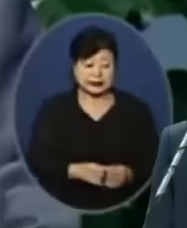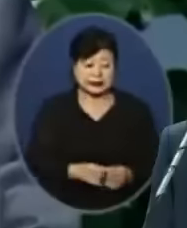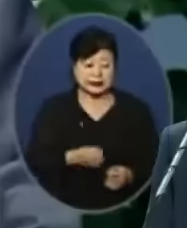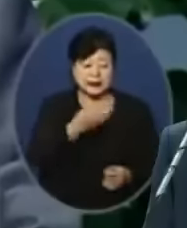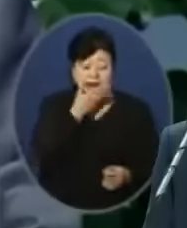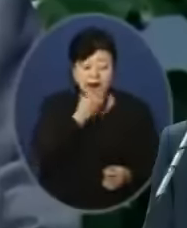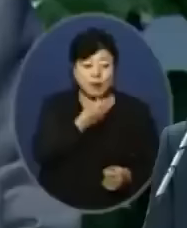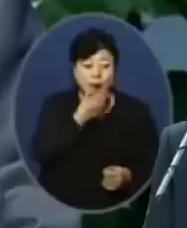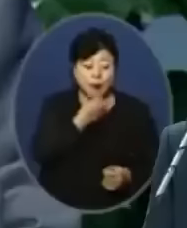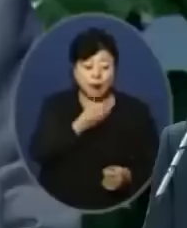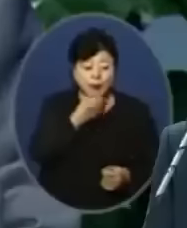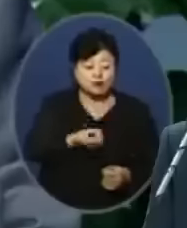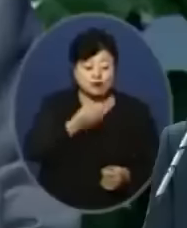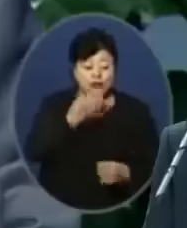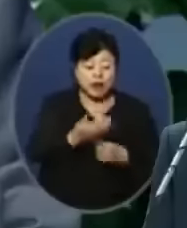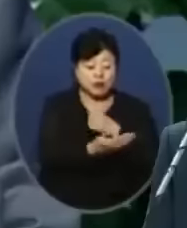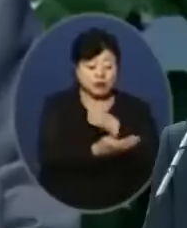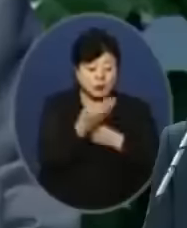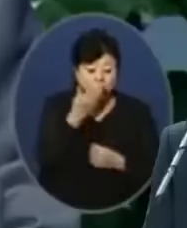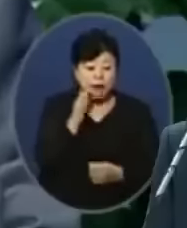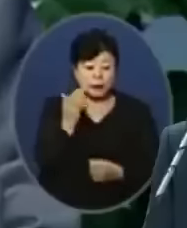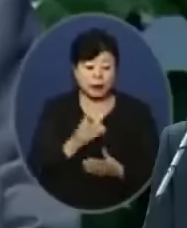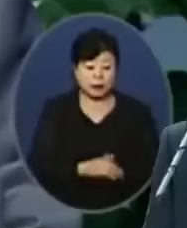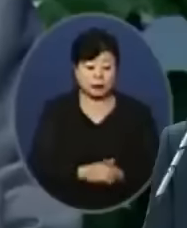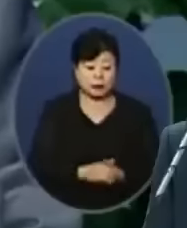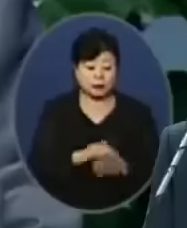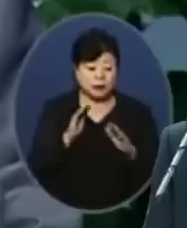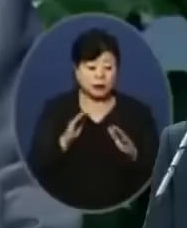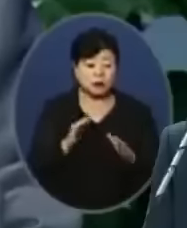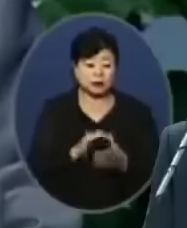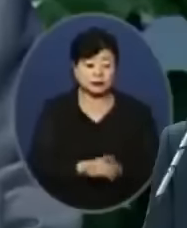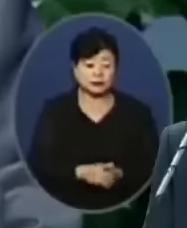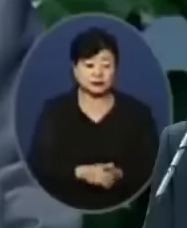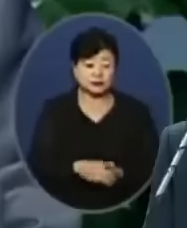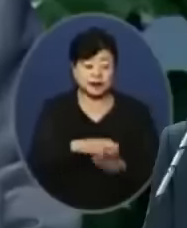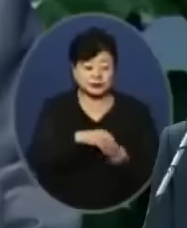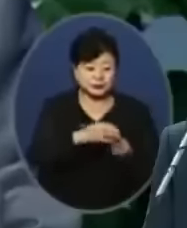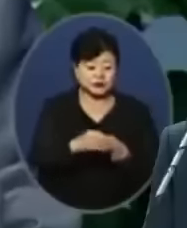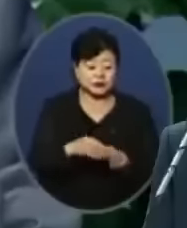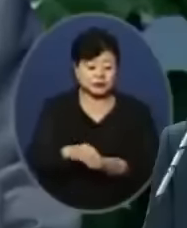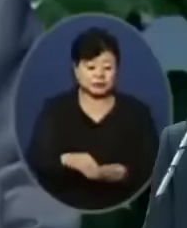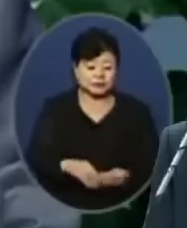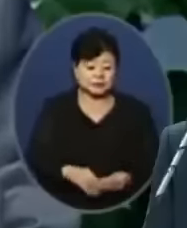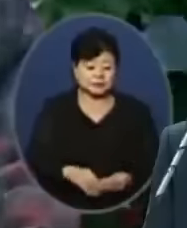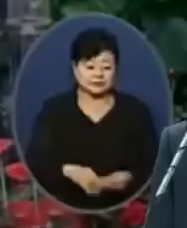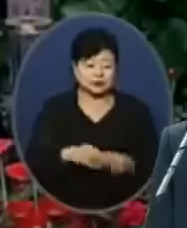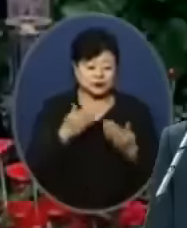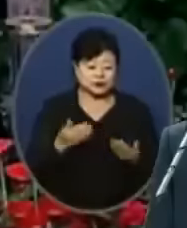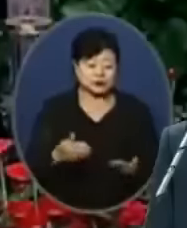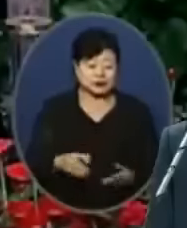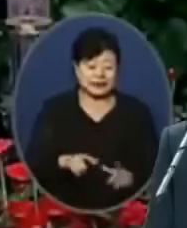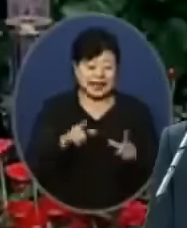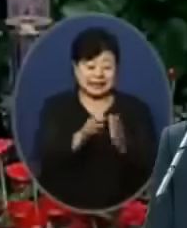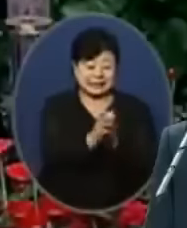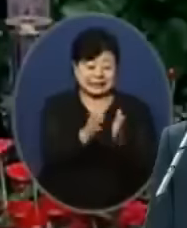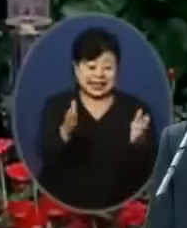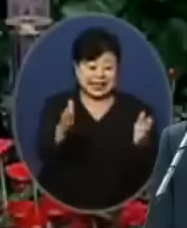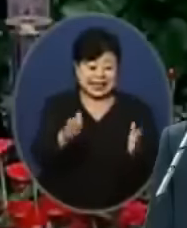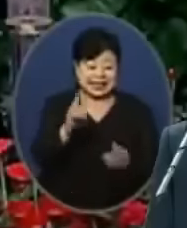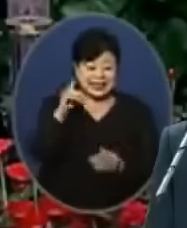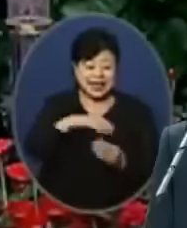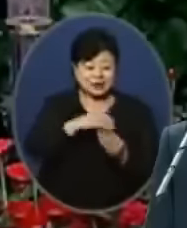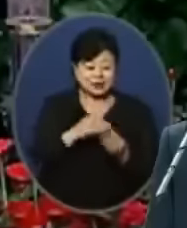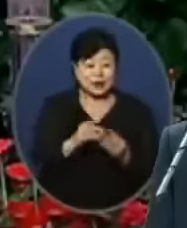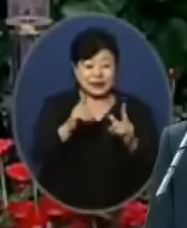불행을 거둘 수가 있게 되는 것입니다. 오늘부터 추석 연휴가 시작되었습니다. 내일에 추석인데